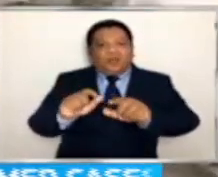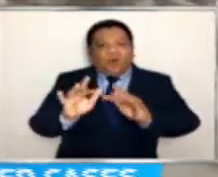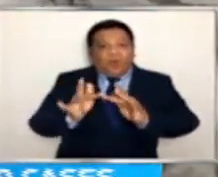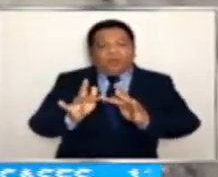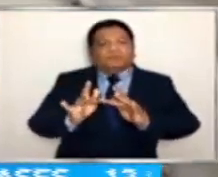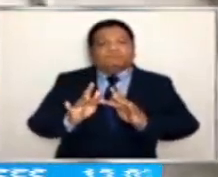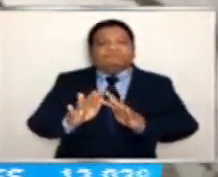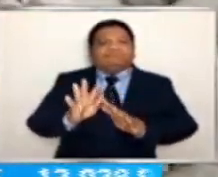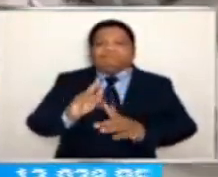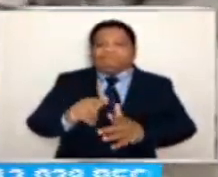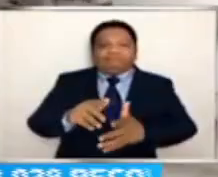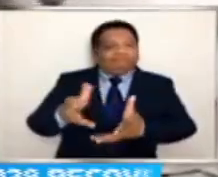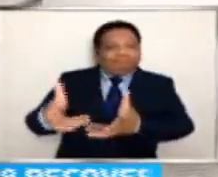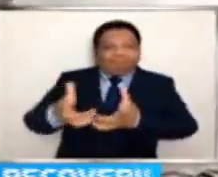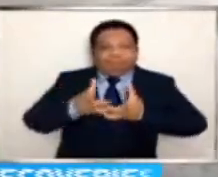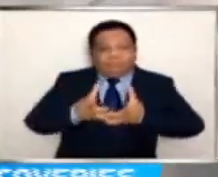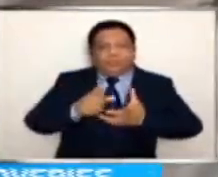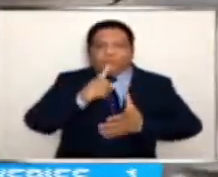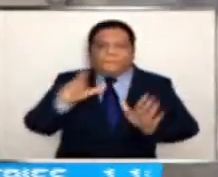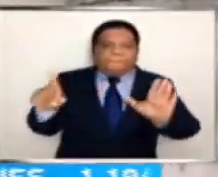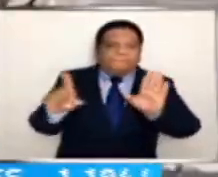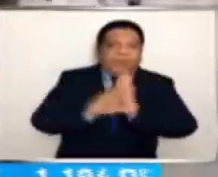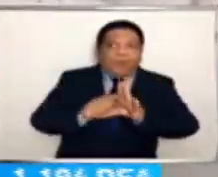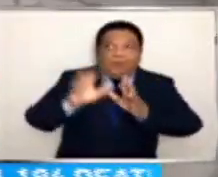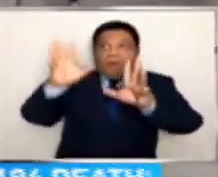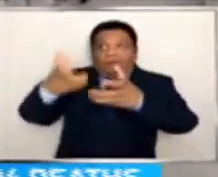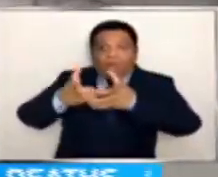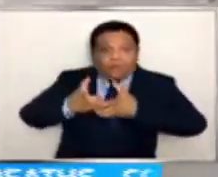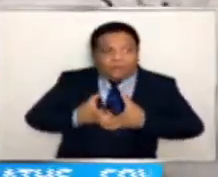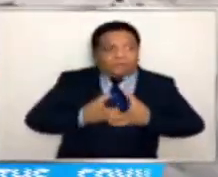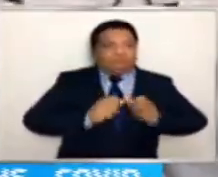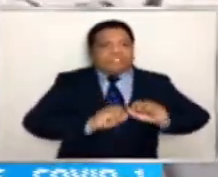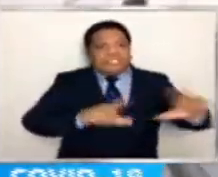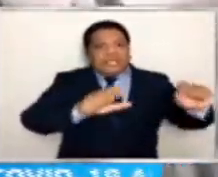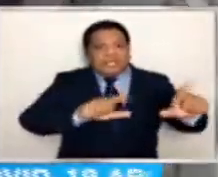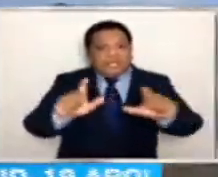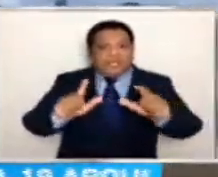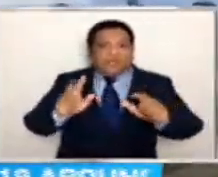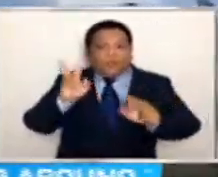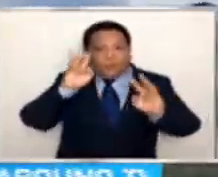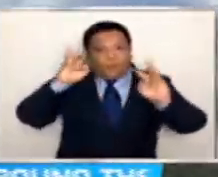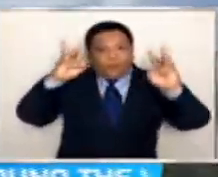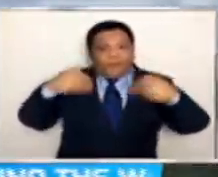pong ipinagbabawal sa batas ang paghuli at pagbibenta ng mga wild animals.